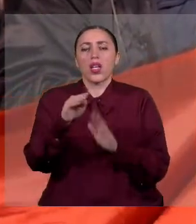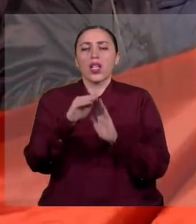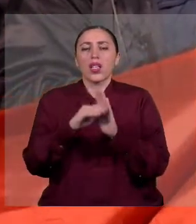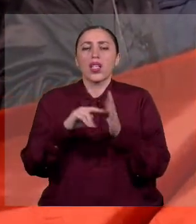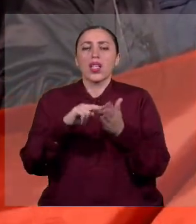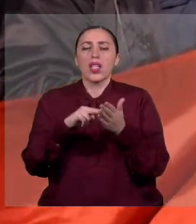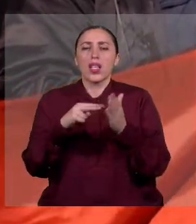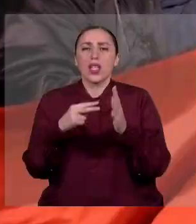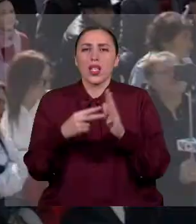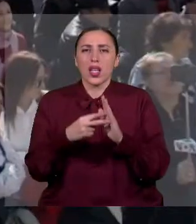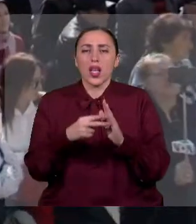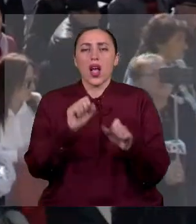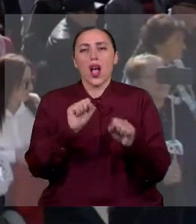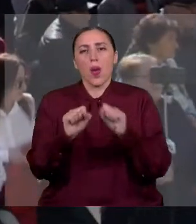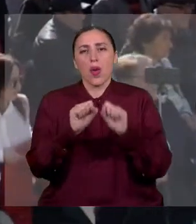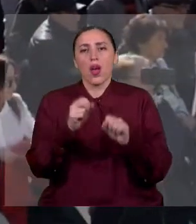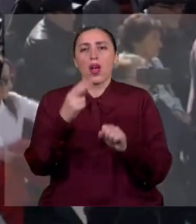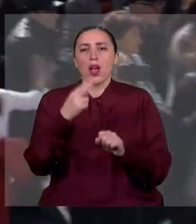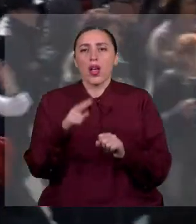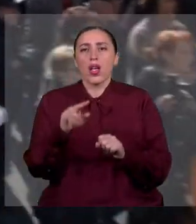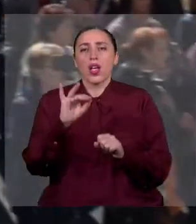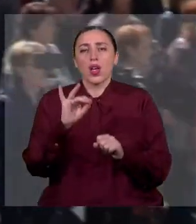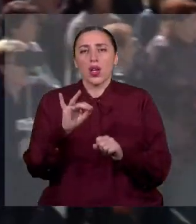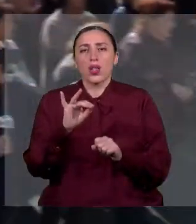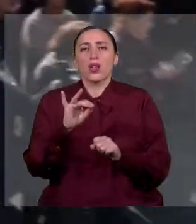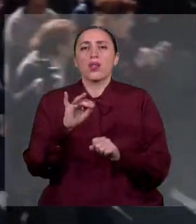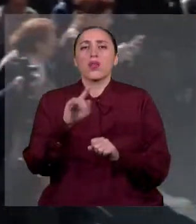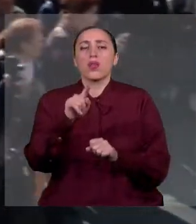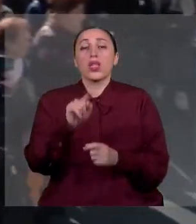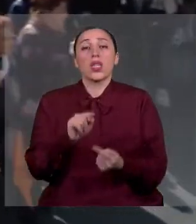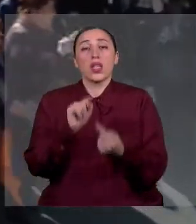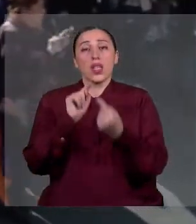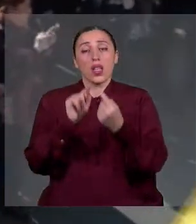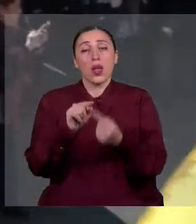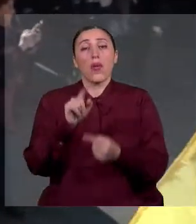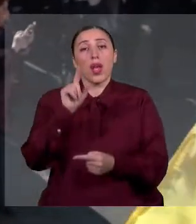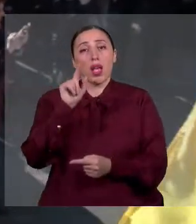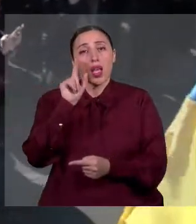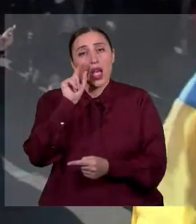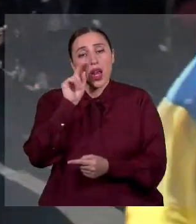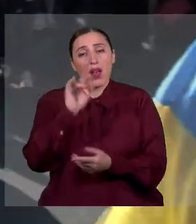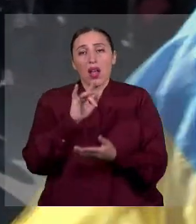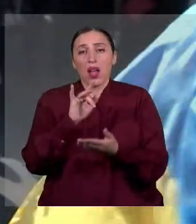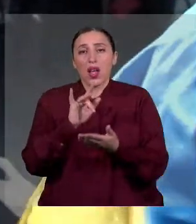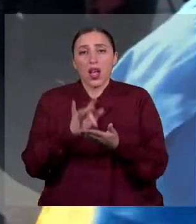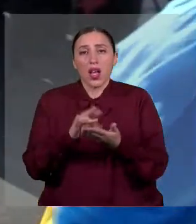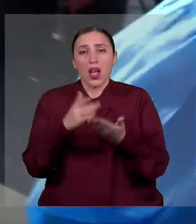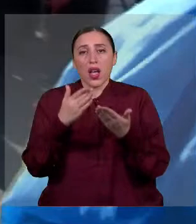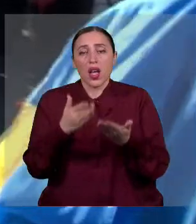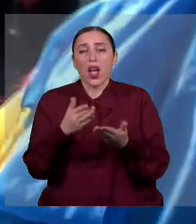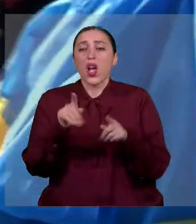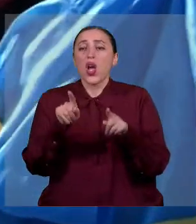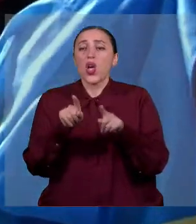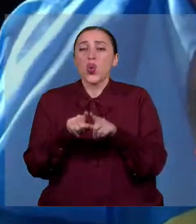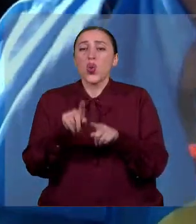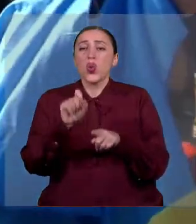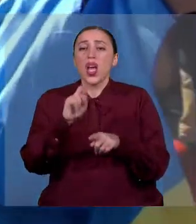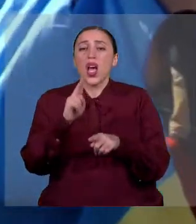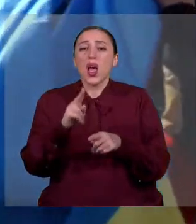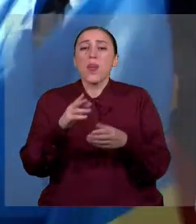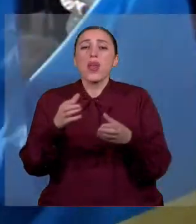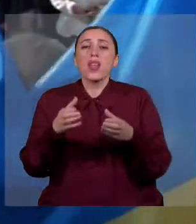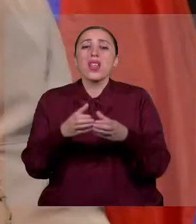համակարգող Դանիել Յոաննիսյանն այսքանից հետո անընդունելի է համարում, որ Երևանը հյուրընկալում է նույն այդ դաշինքի անդամ